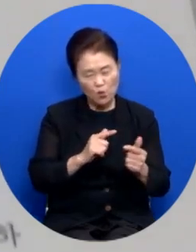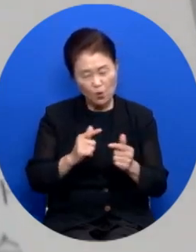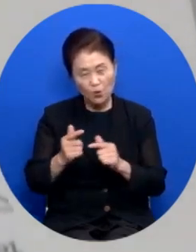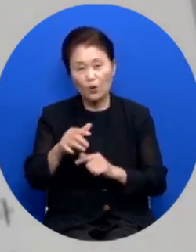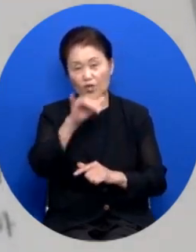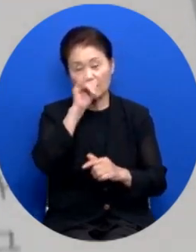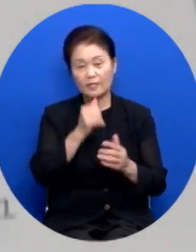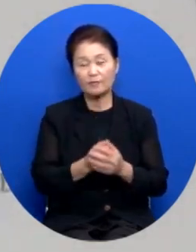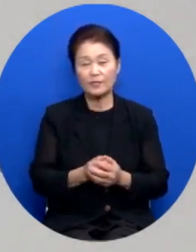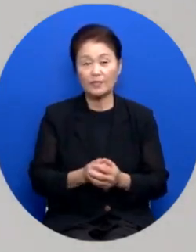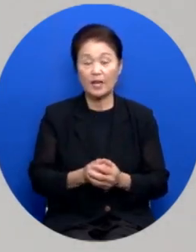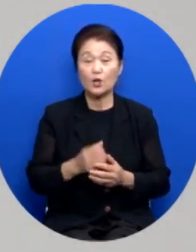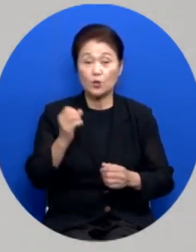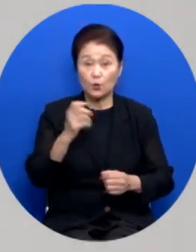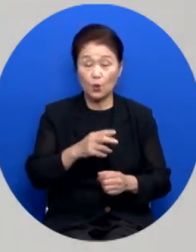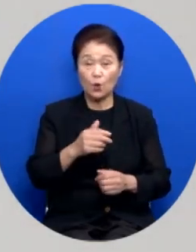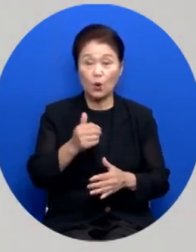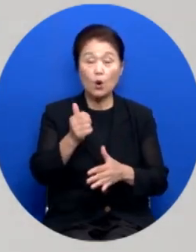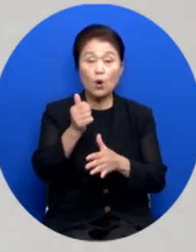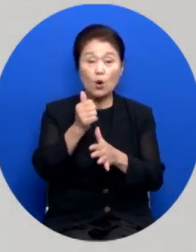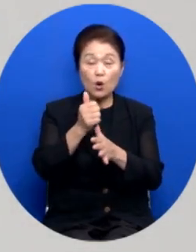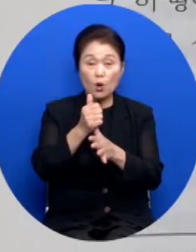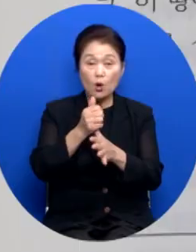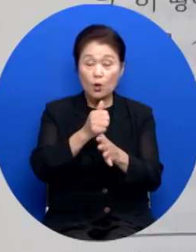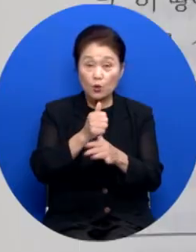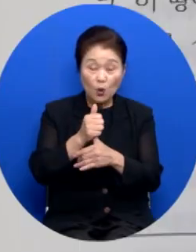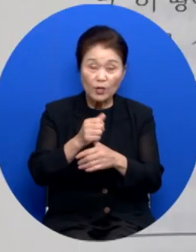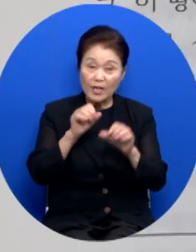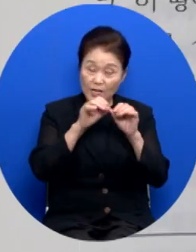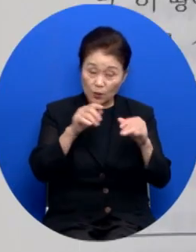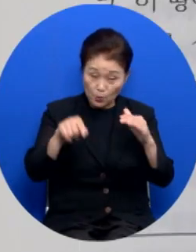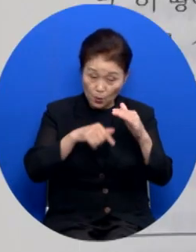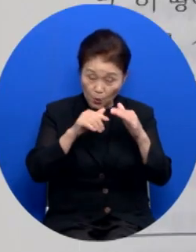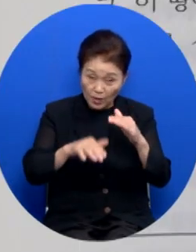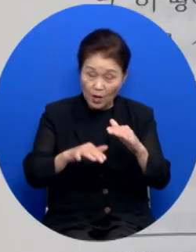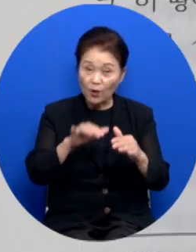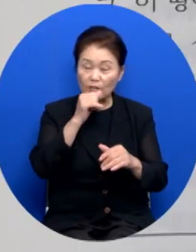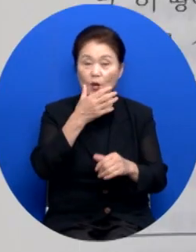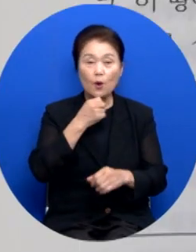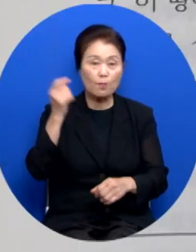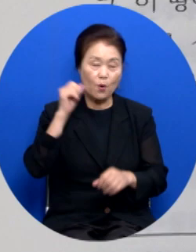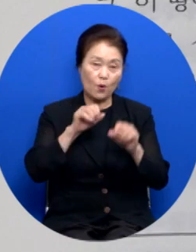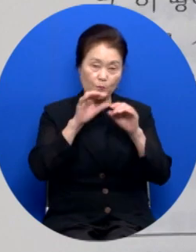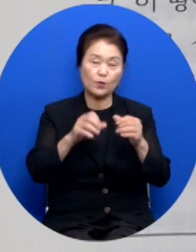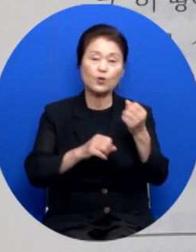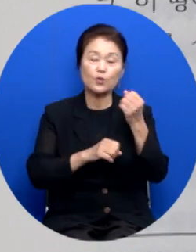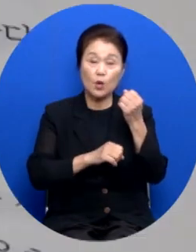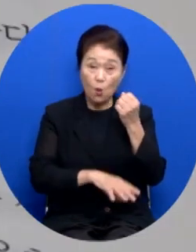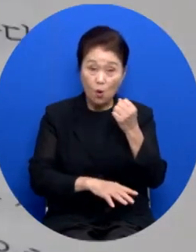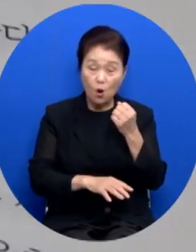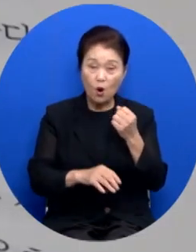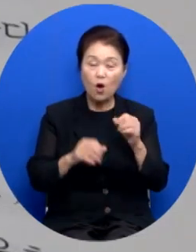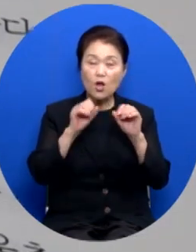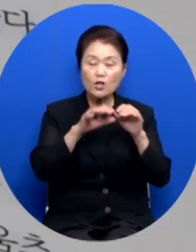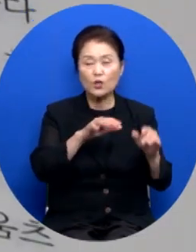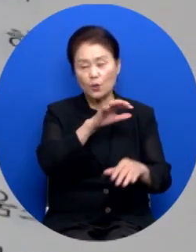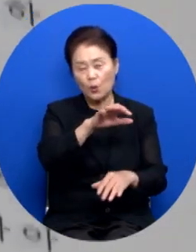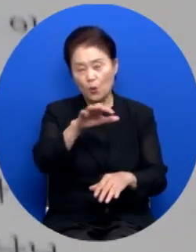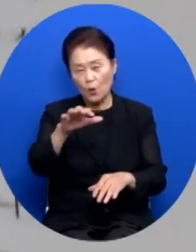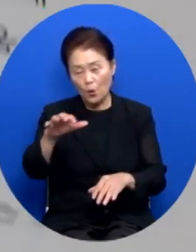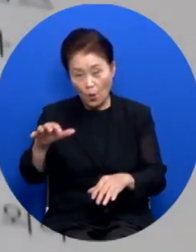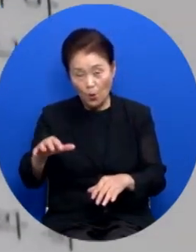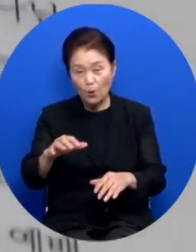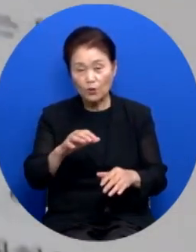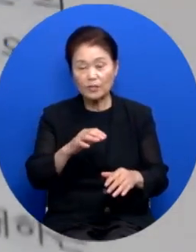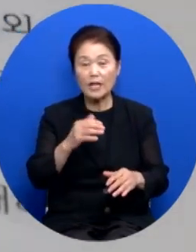분석했습니다. 뿐만 아니라 요나의 전도 속에 담겨있는 복음 전도의 원리를 교회와 선교 현장에서 적용할 수